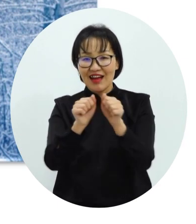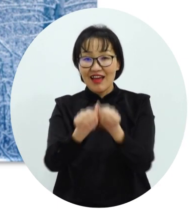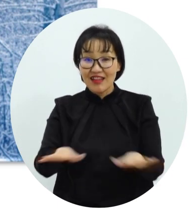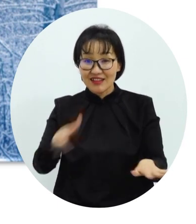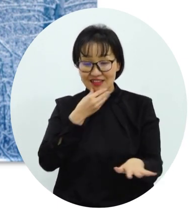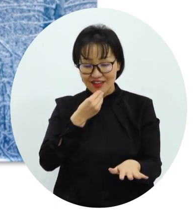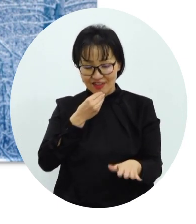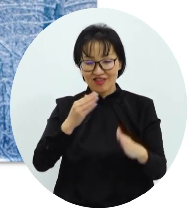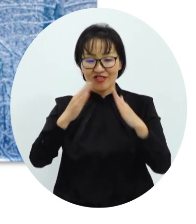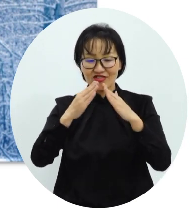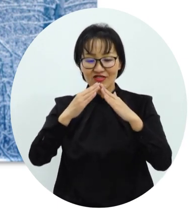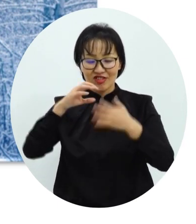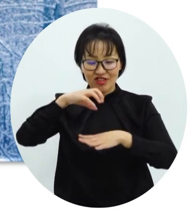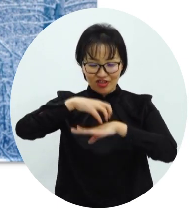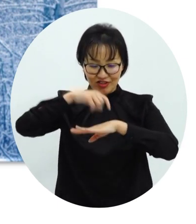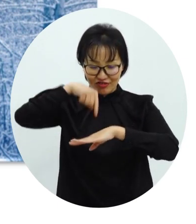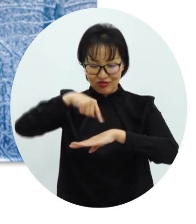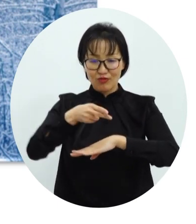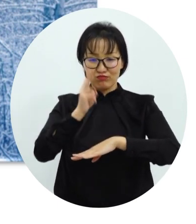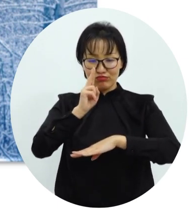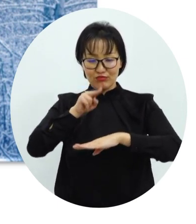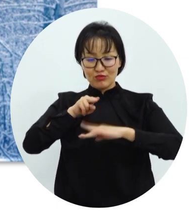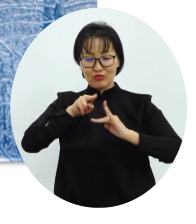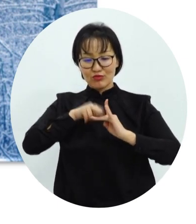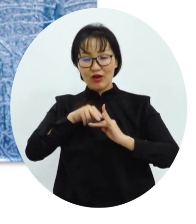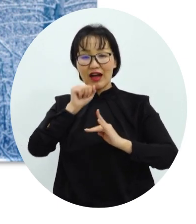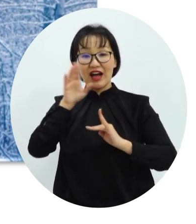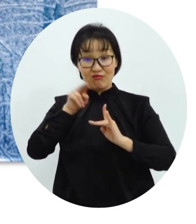сайхан, гэрэлтэй үдээр ээж орж ирэх сайхан.